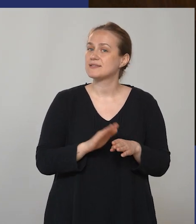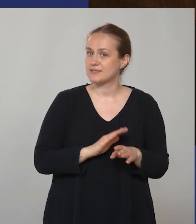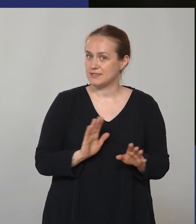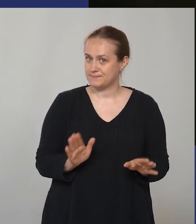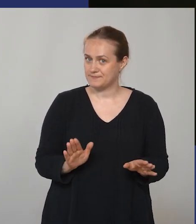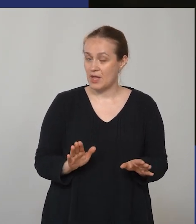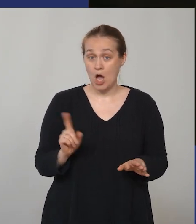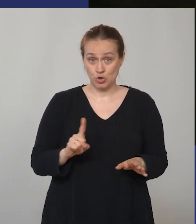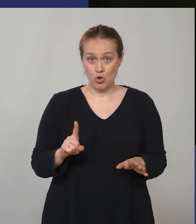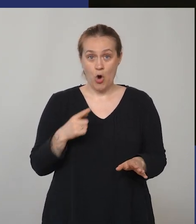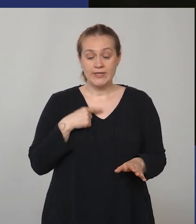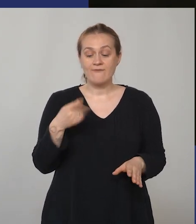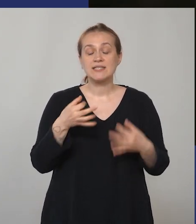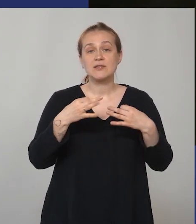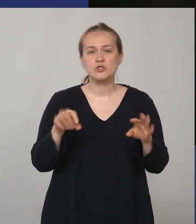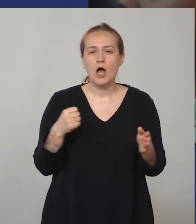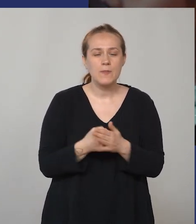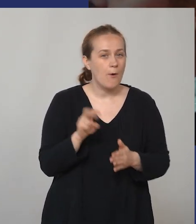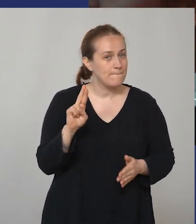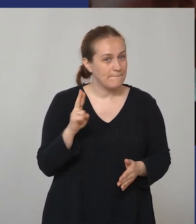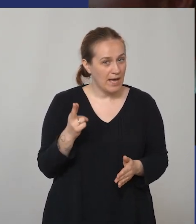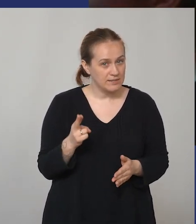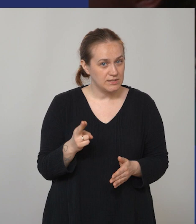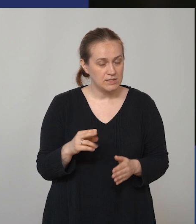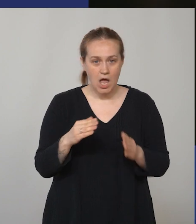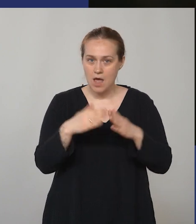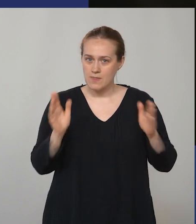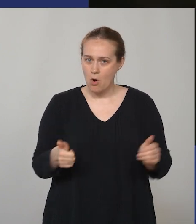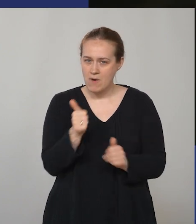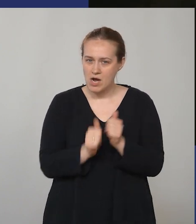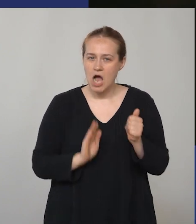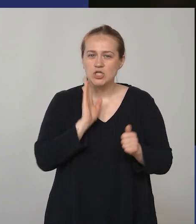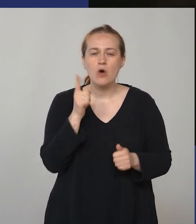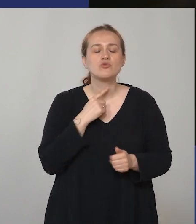Молодцы. Ну что, я вас отпускаю до пятницы. Дома каждое